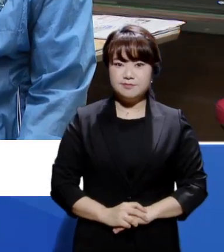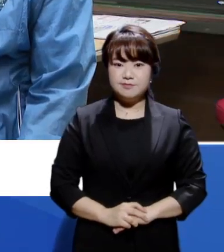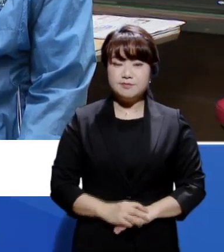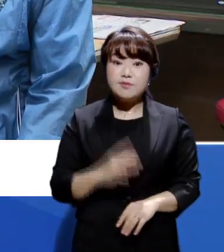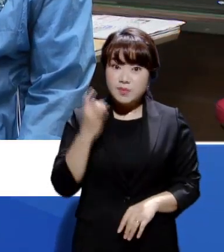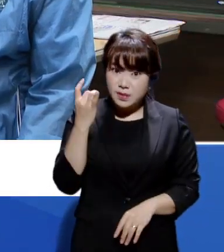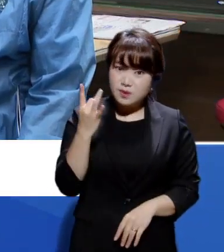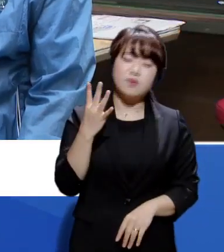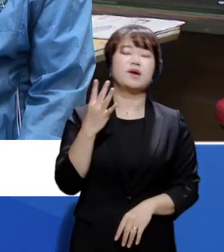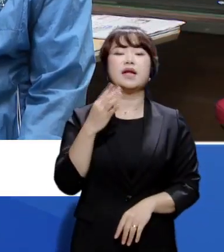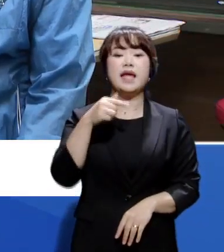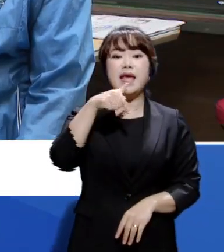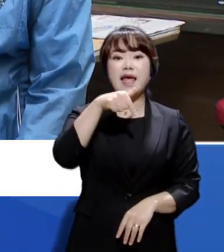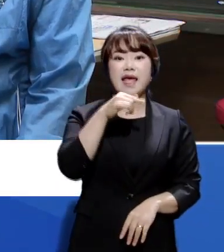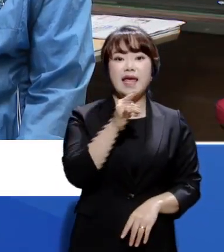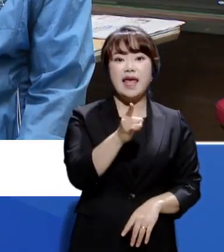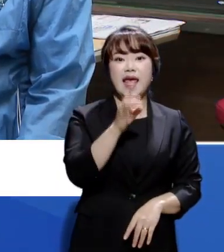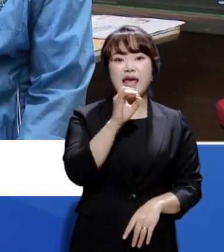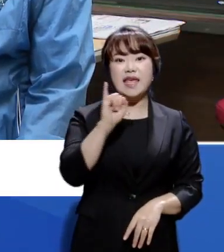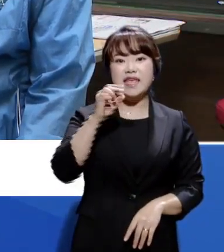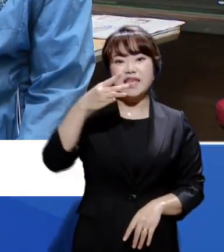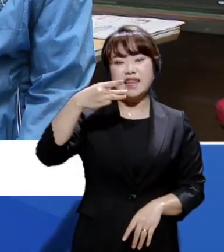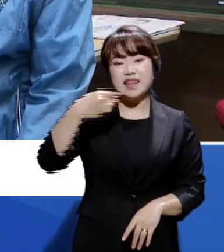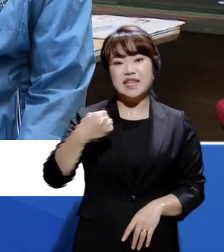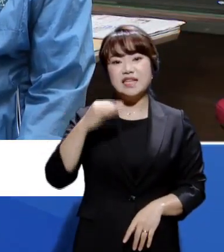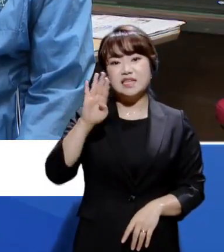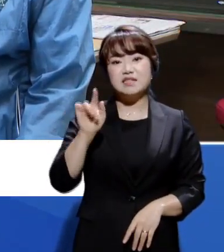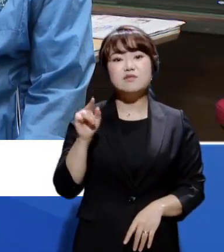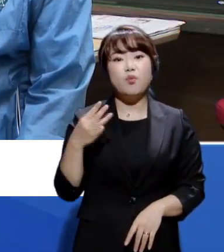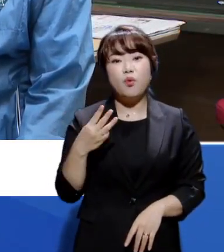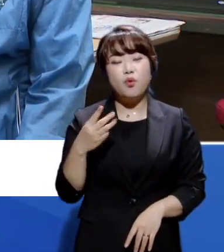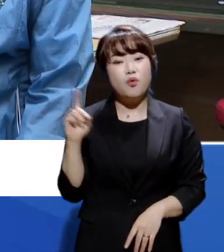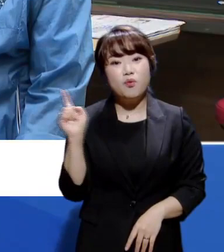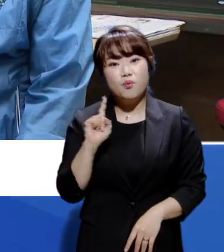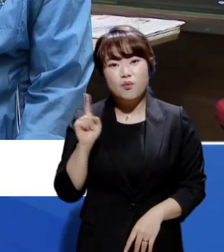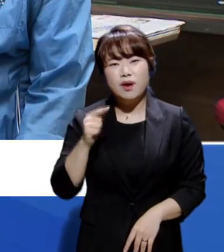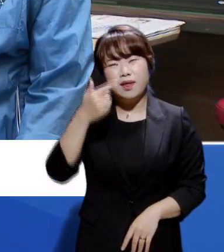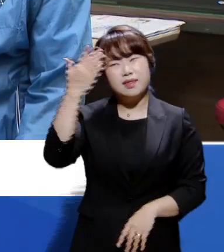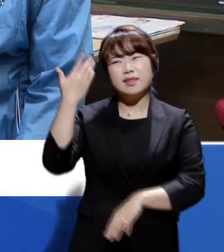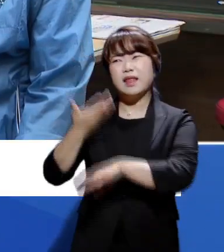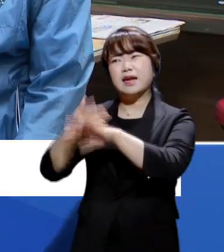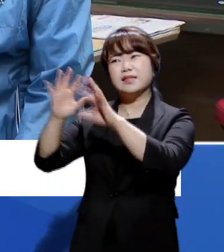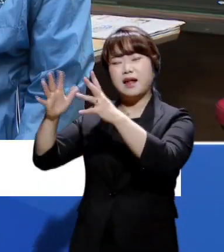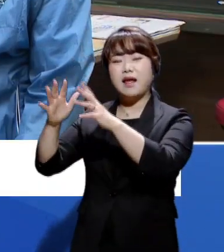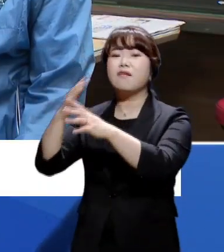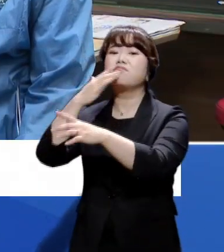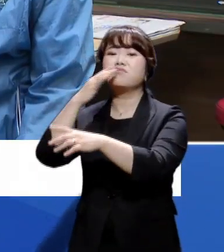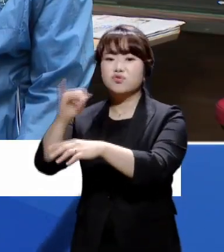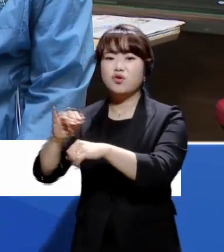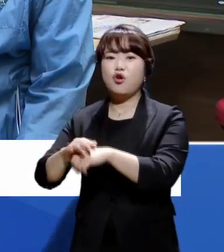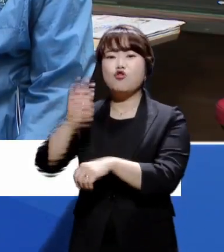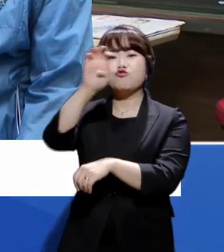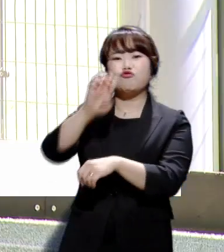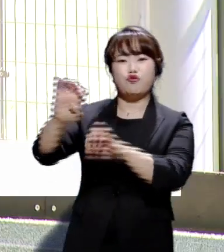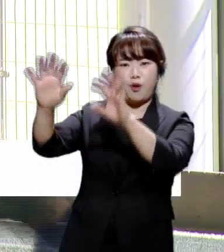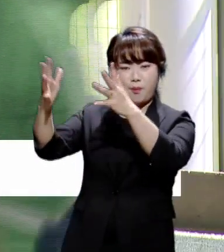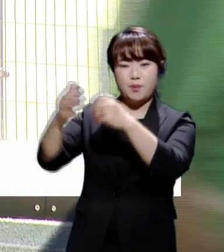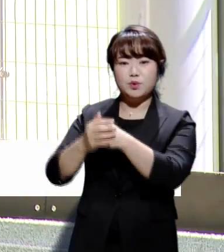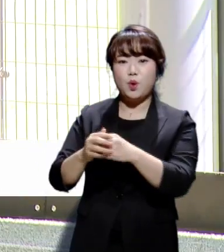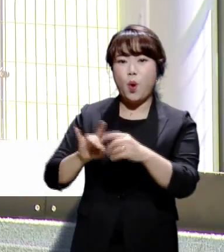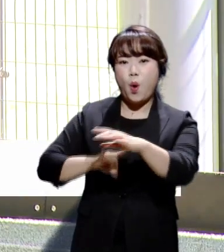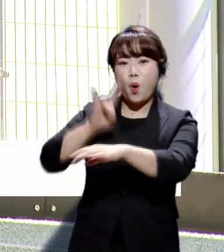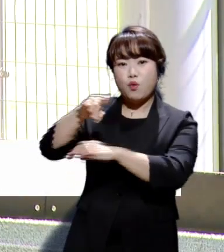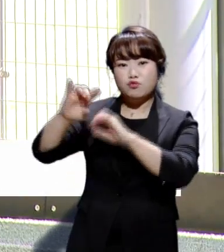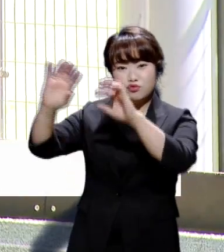원래 게이트볼은 뭐 해외에도 마찬가지지만 뭐 유럽이나 호주 같은 경우는